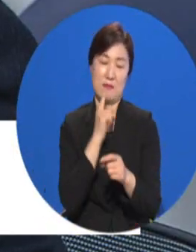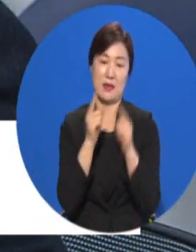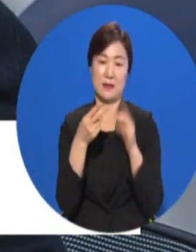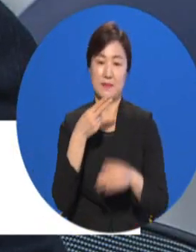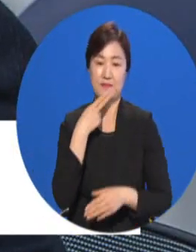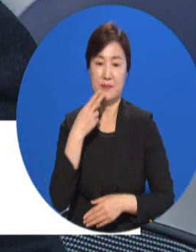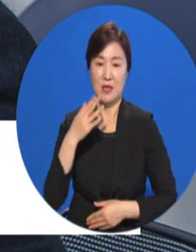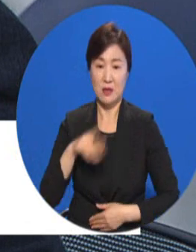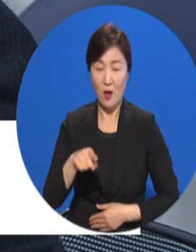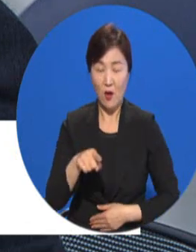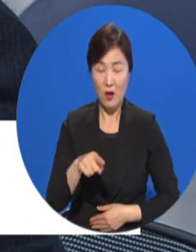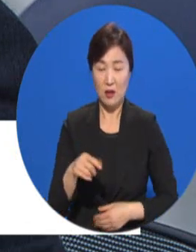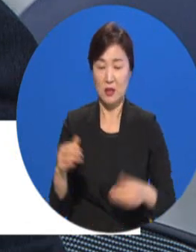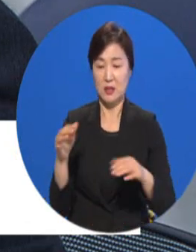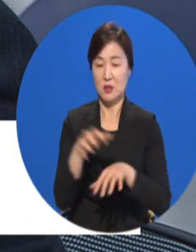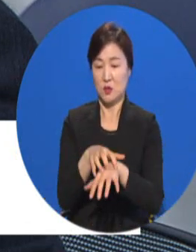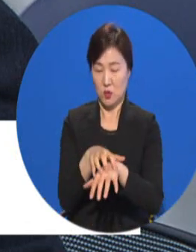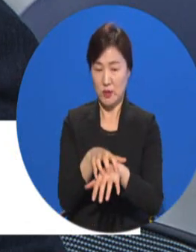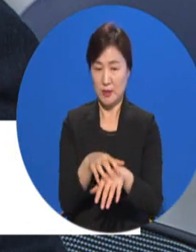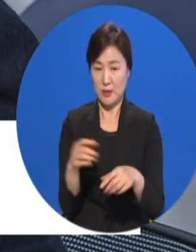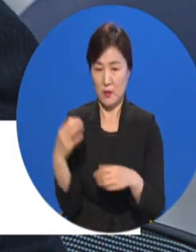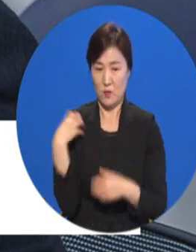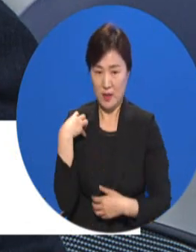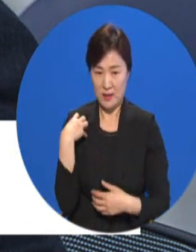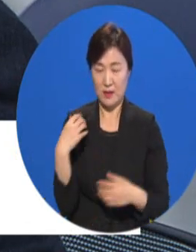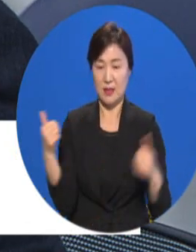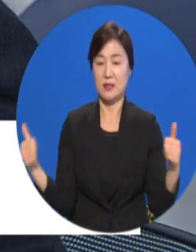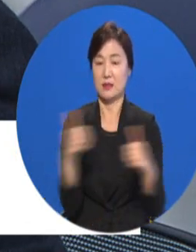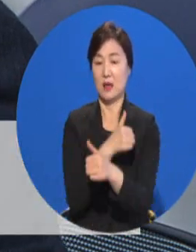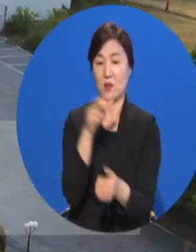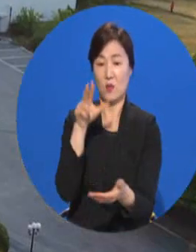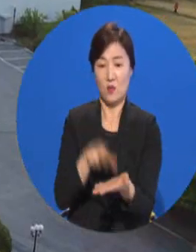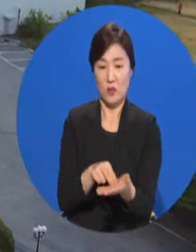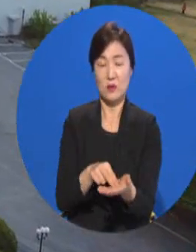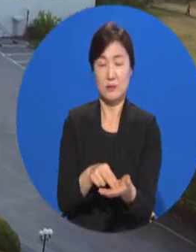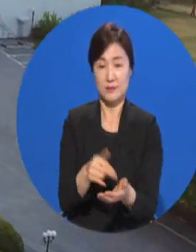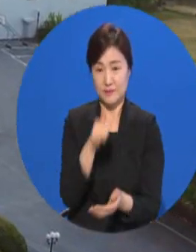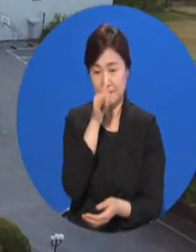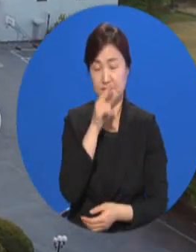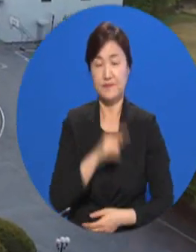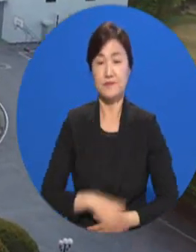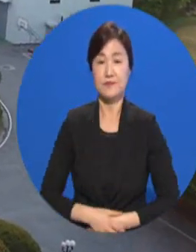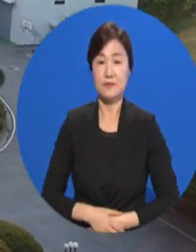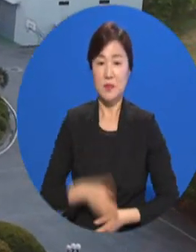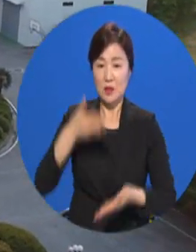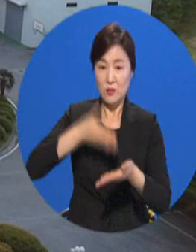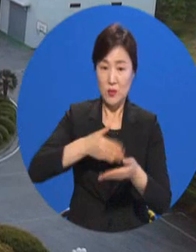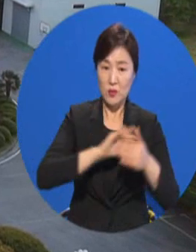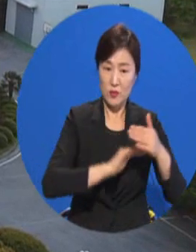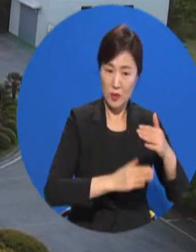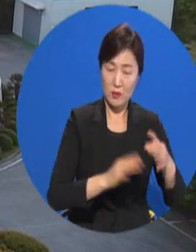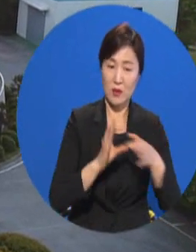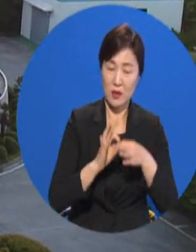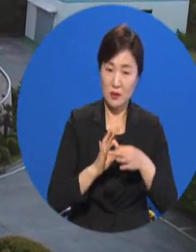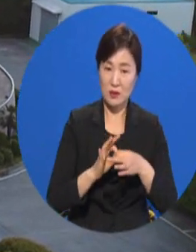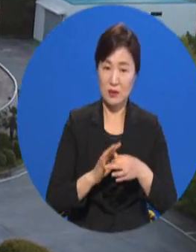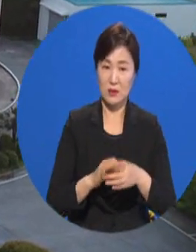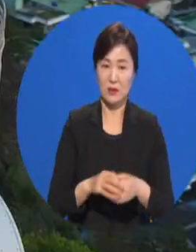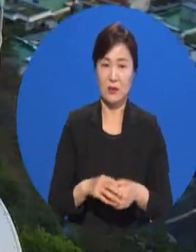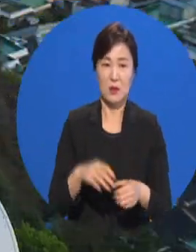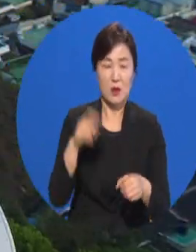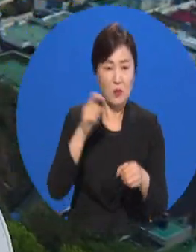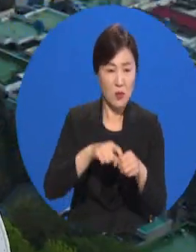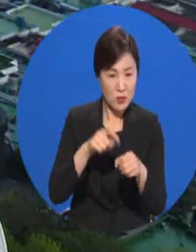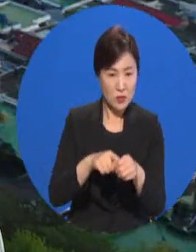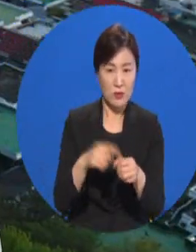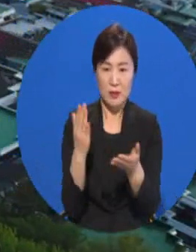시장의 그 어떤 조직을 관리하는 인사권의 문제이기 때문에. 여수 MBC는 보도 내용과 관련해 취지에 벗어난